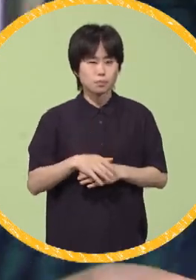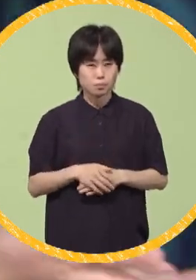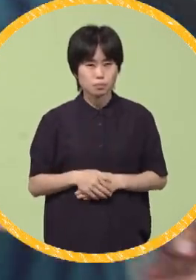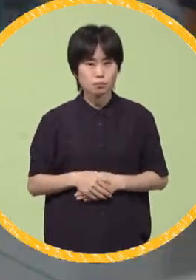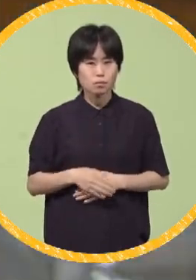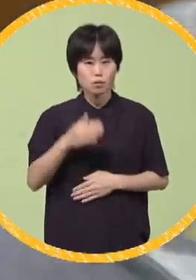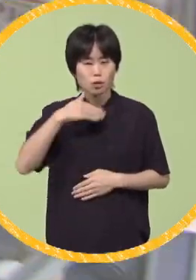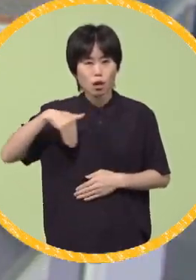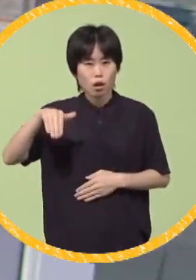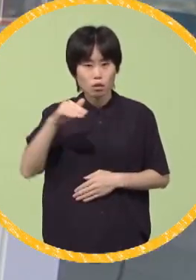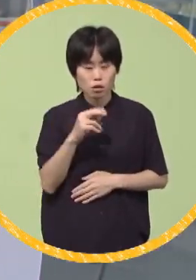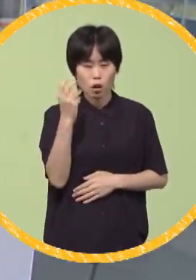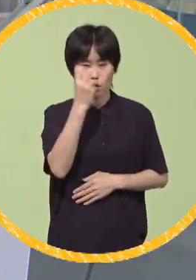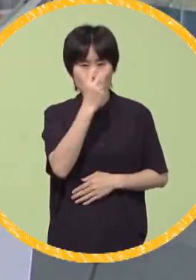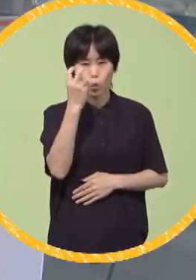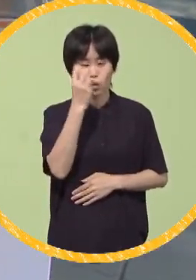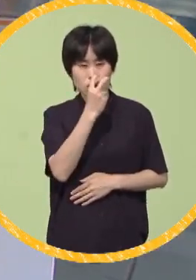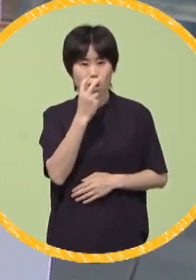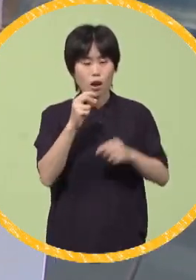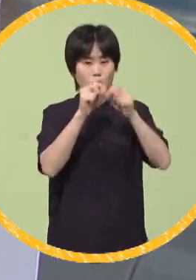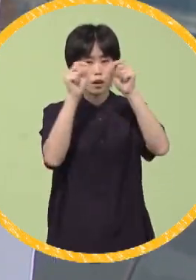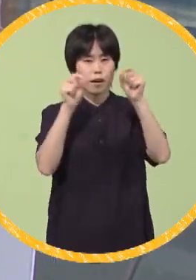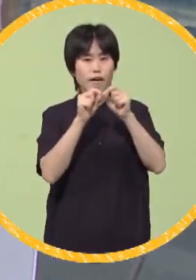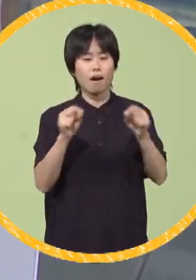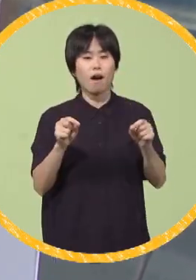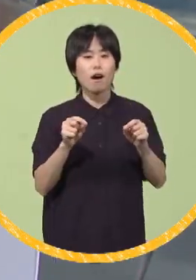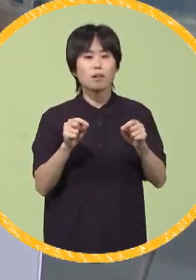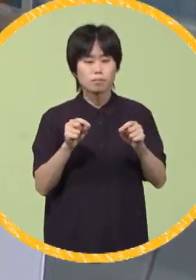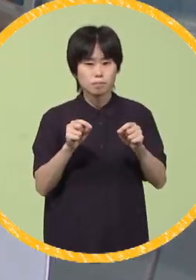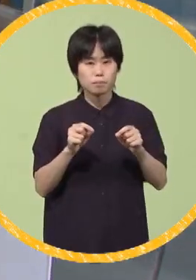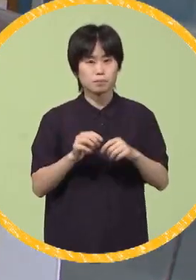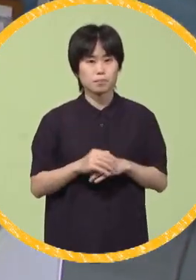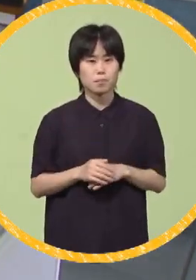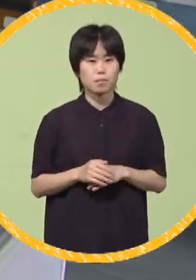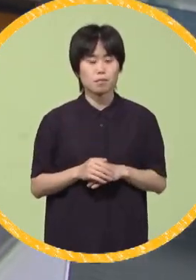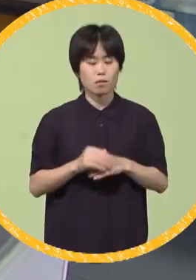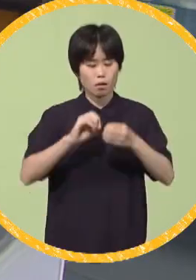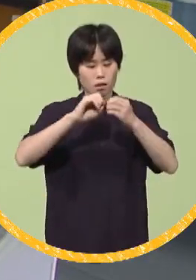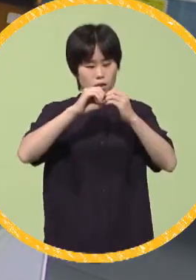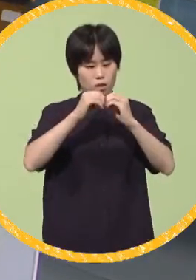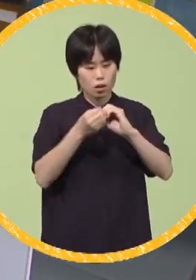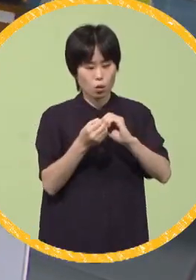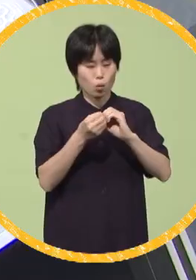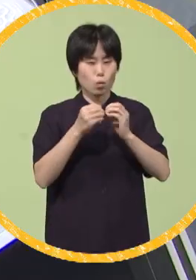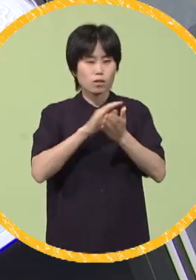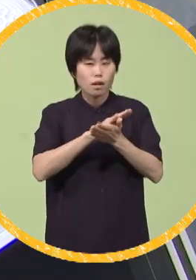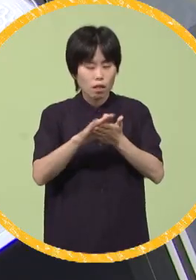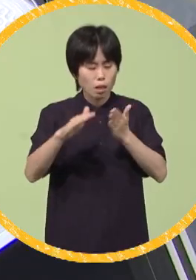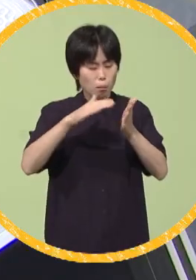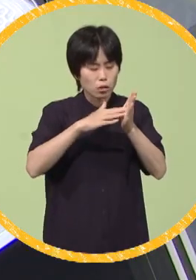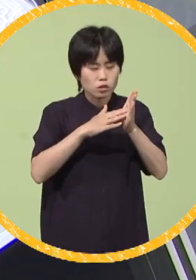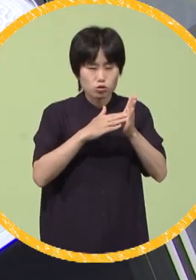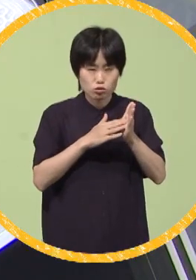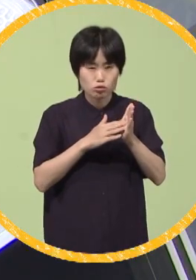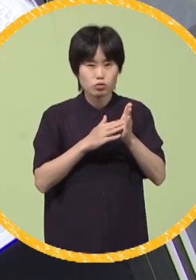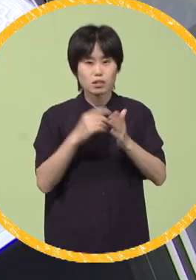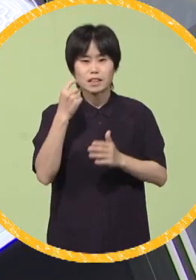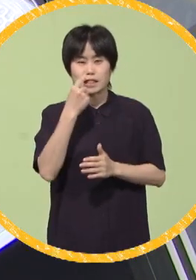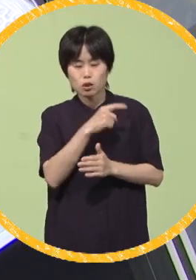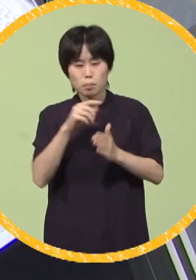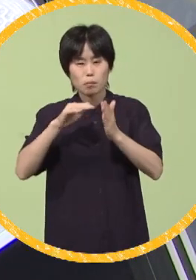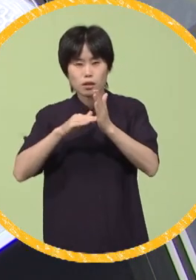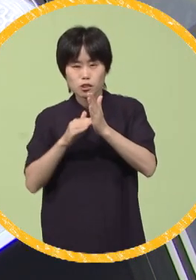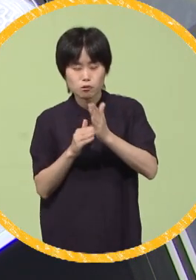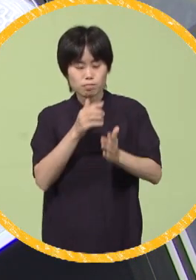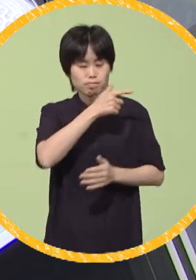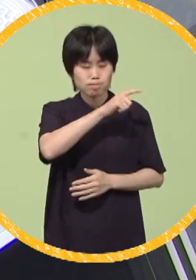私たちが調査して海岸の調査の結果なんですけれども、はいはいはい、こういった色付きの綺麗なプラスチックや、まあ、白いプラスチック